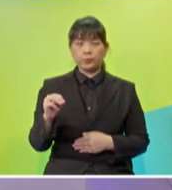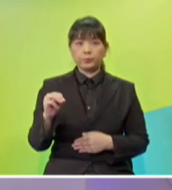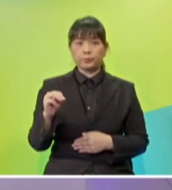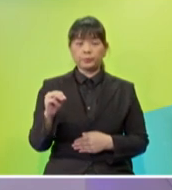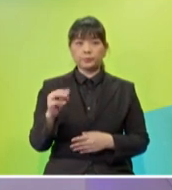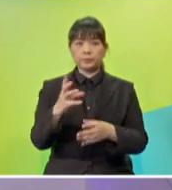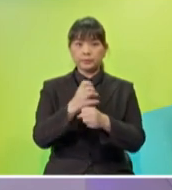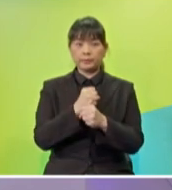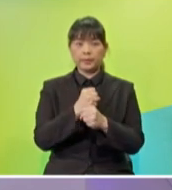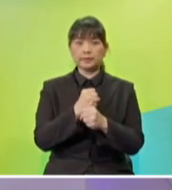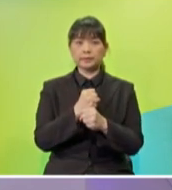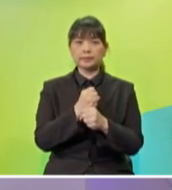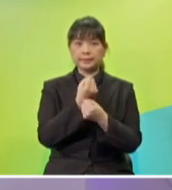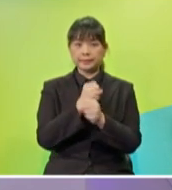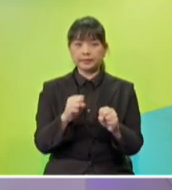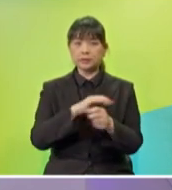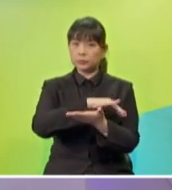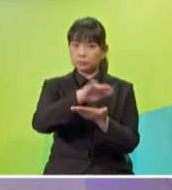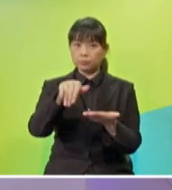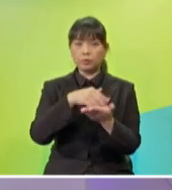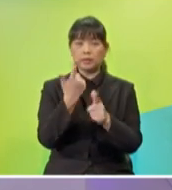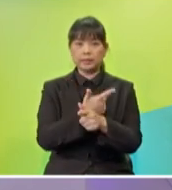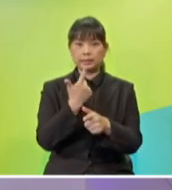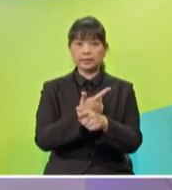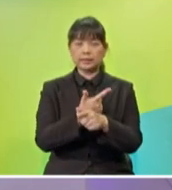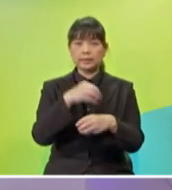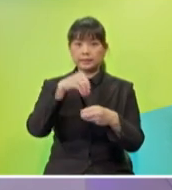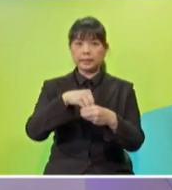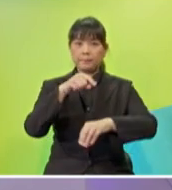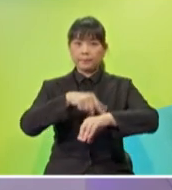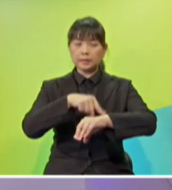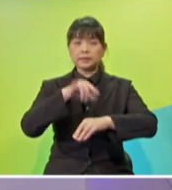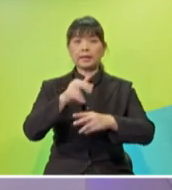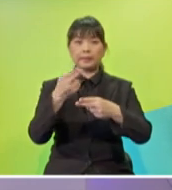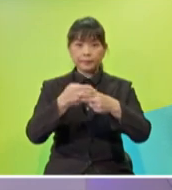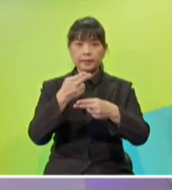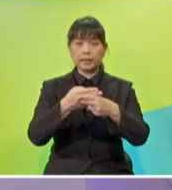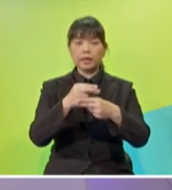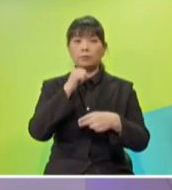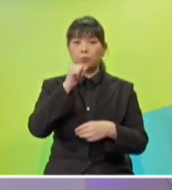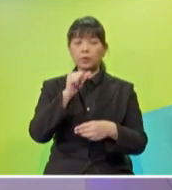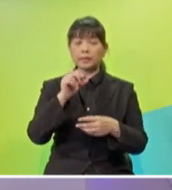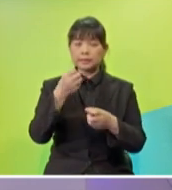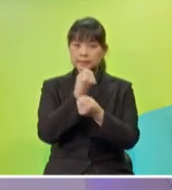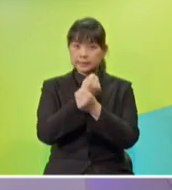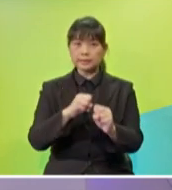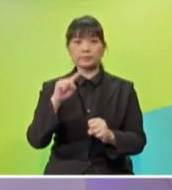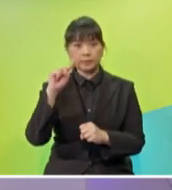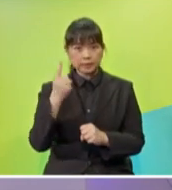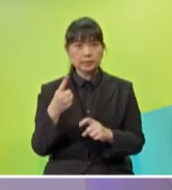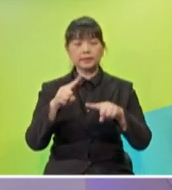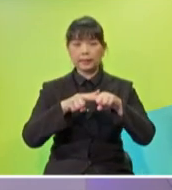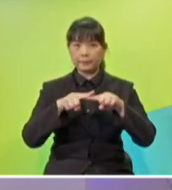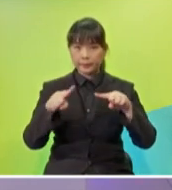dapat selesaikan semua latihan dalam jangka masa yang pendek bukan selesai saja tetapi